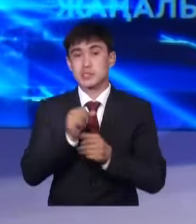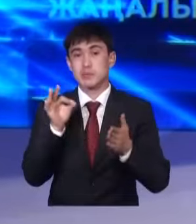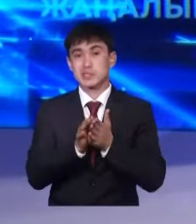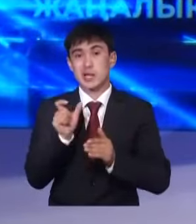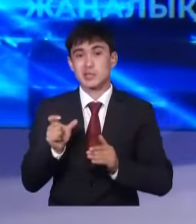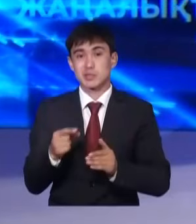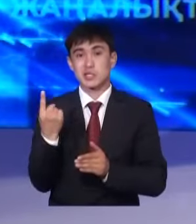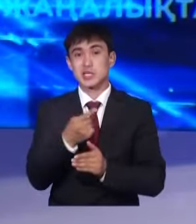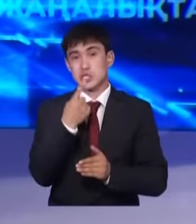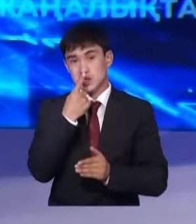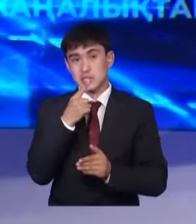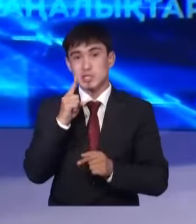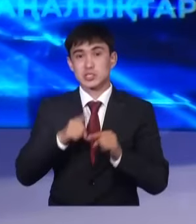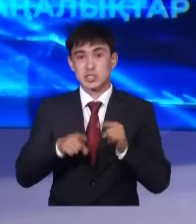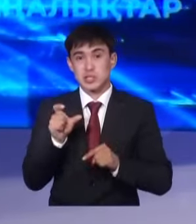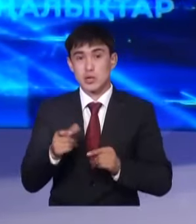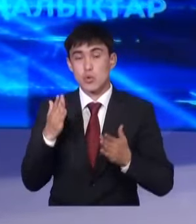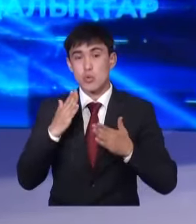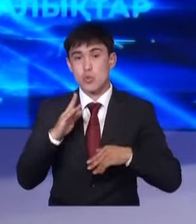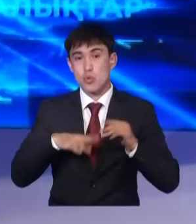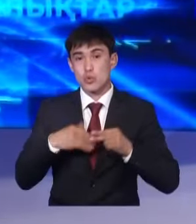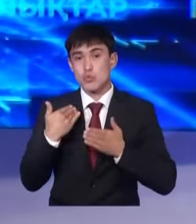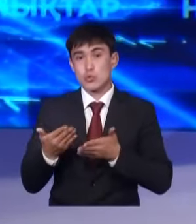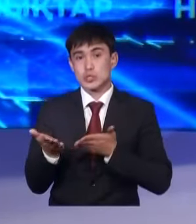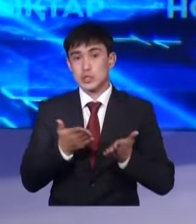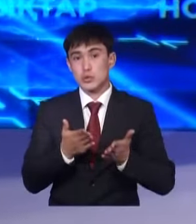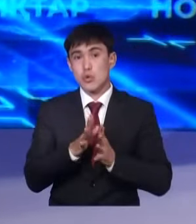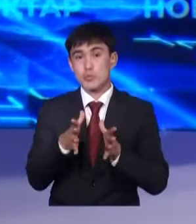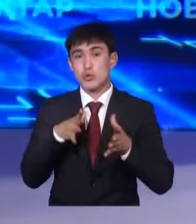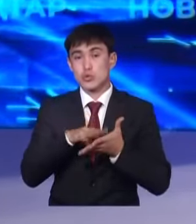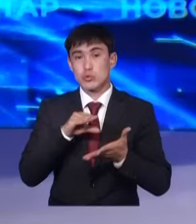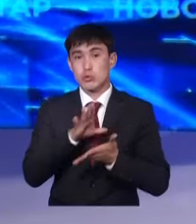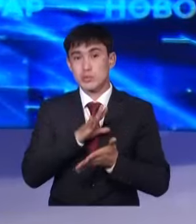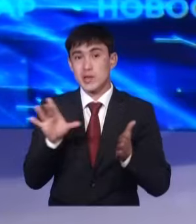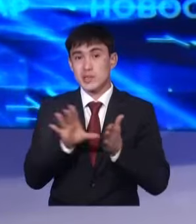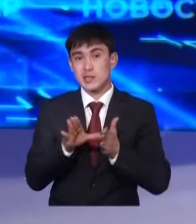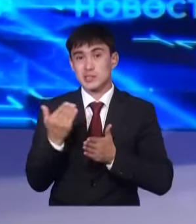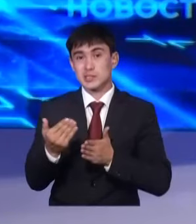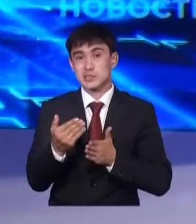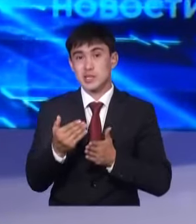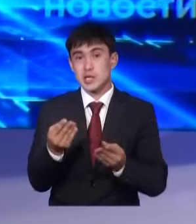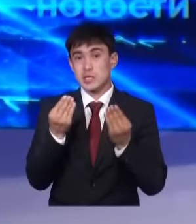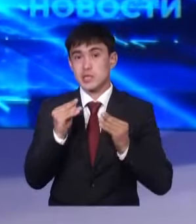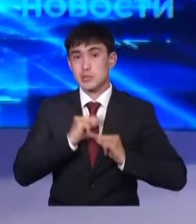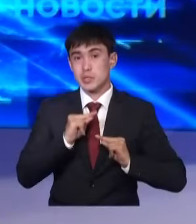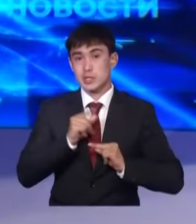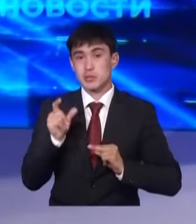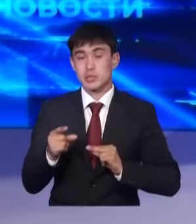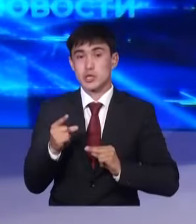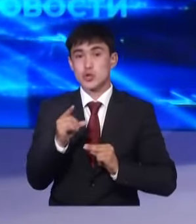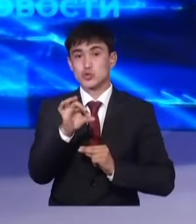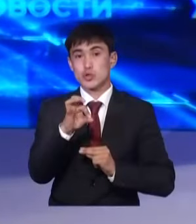мақсат адамдарды ең жақын деген жандарына көңіл бөлуге шақыру. Көпке үлгі болып, энергетика саласында елеулі еңбек еткендердің